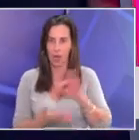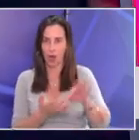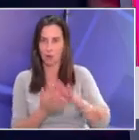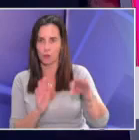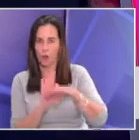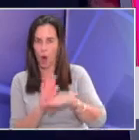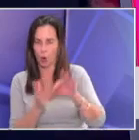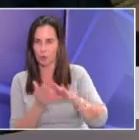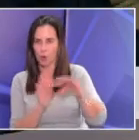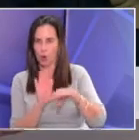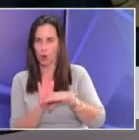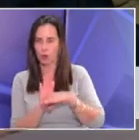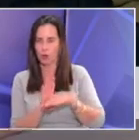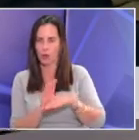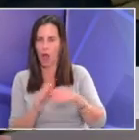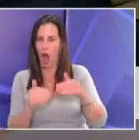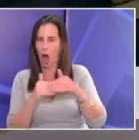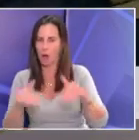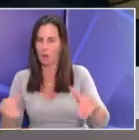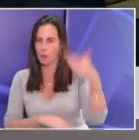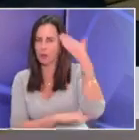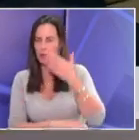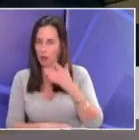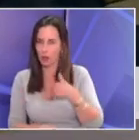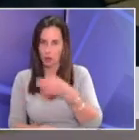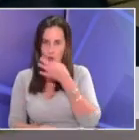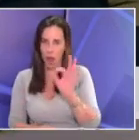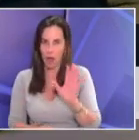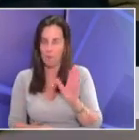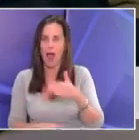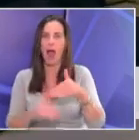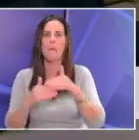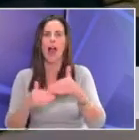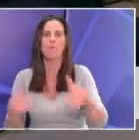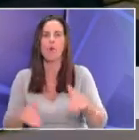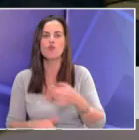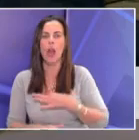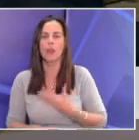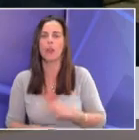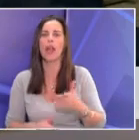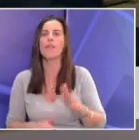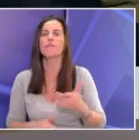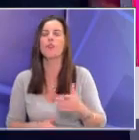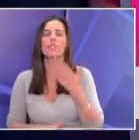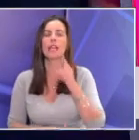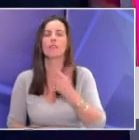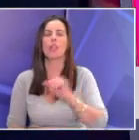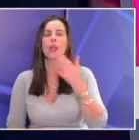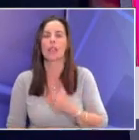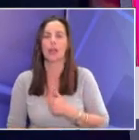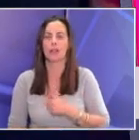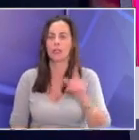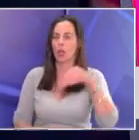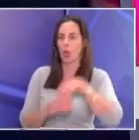בחוק איפה עוברות גבולות מדינת ישראל כמדינה יהודית לא, הגבול פיזית, הגבול. איפה זה כן מדינת ישראל ואיפה זה לא מדינת